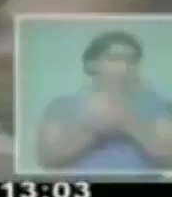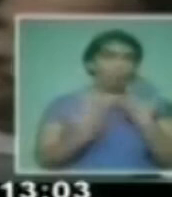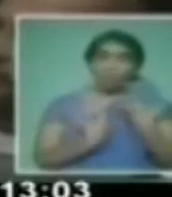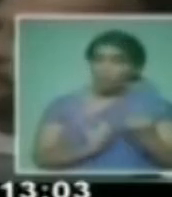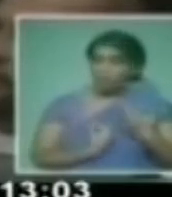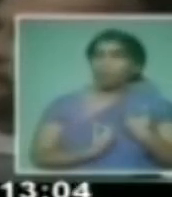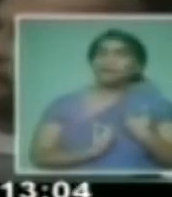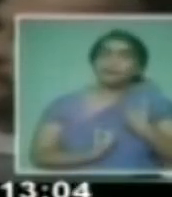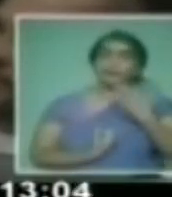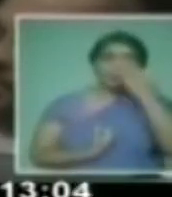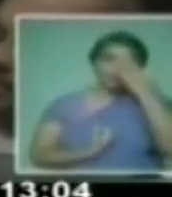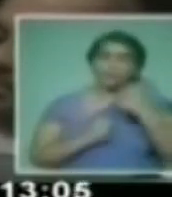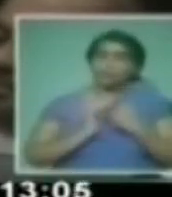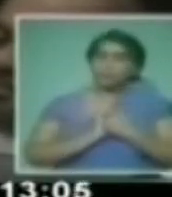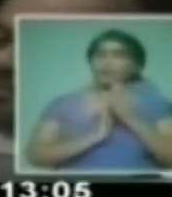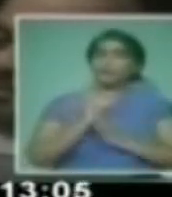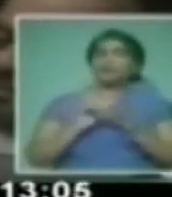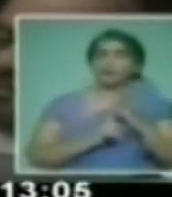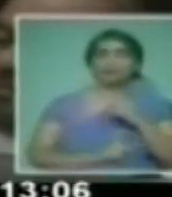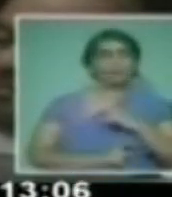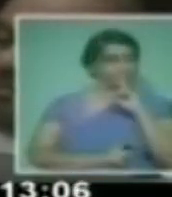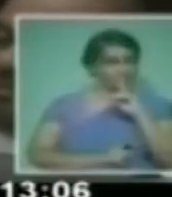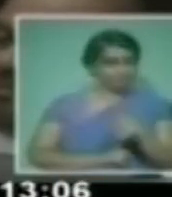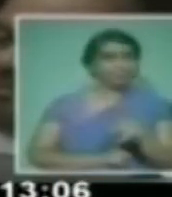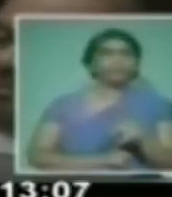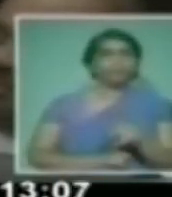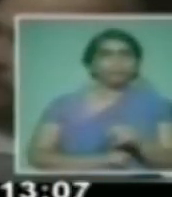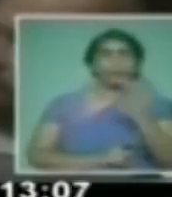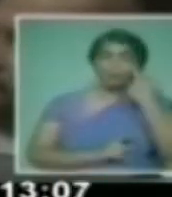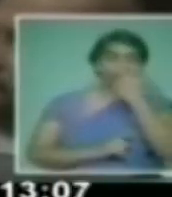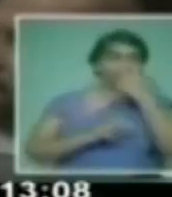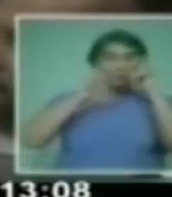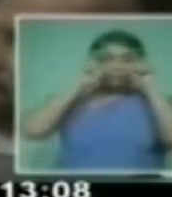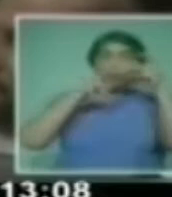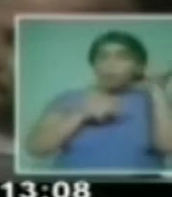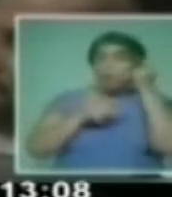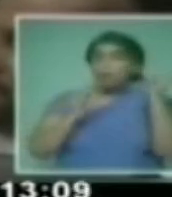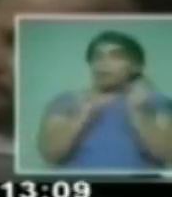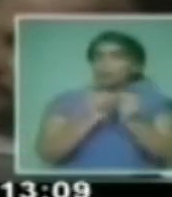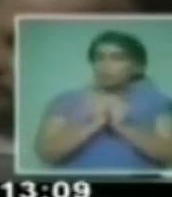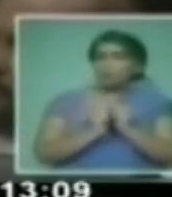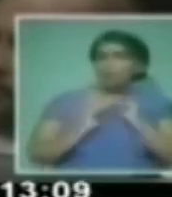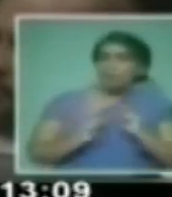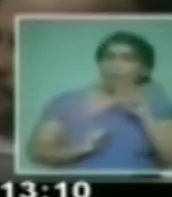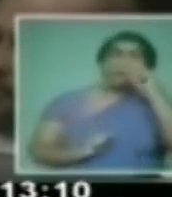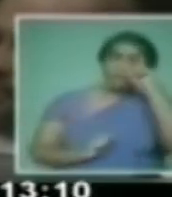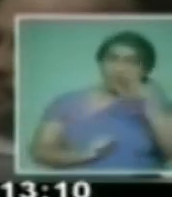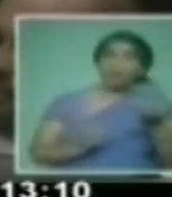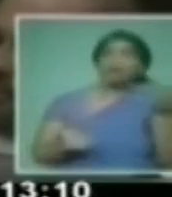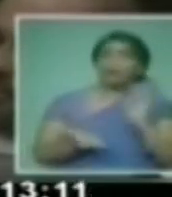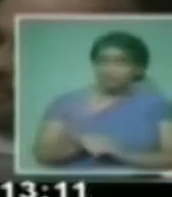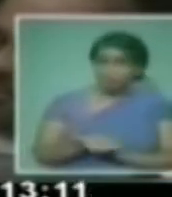முன்னெடுப்போம். பாராளுமன்ற முறைமையை பாதுகாக்க வேண்டுமெனில் தயவு செய்து பாராளுமன்ற உறுப்பினர்களே, உங்கள் மூளையை பயன்படுத்தி சிந்தித்து